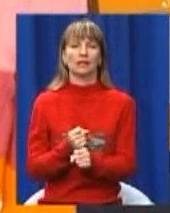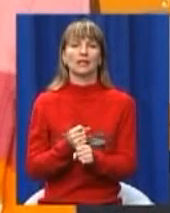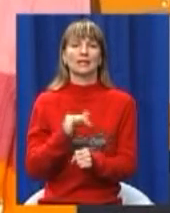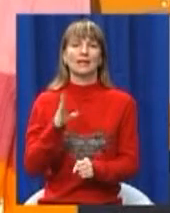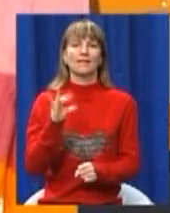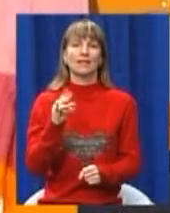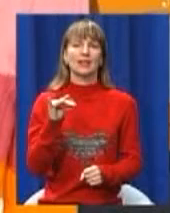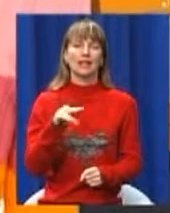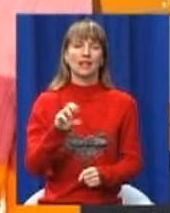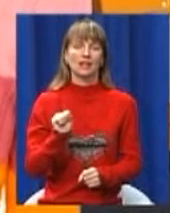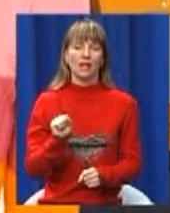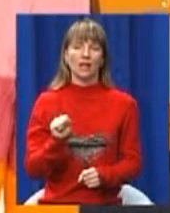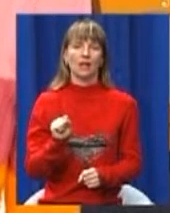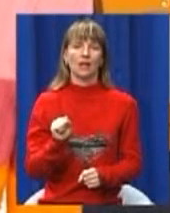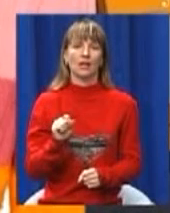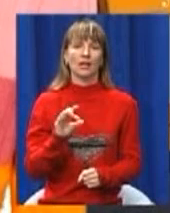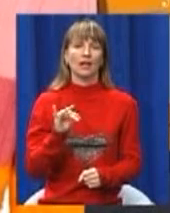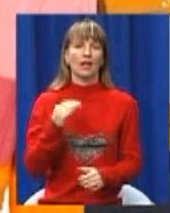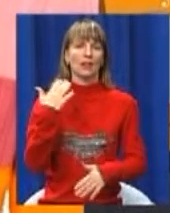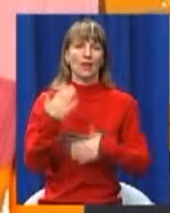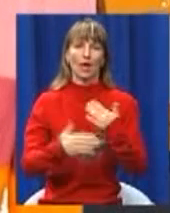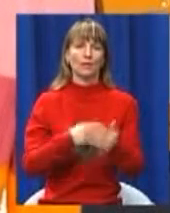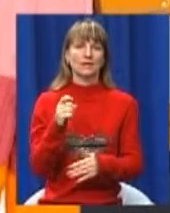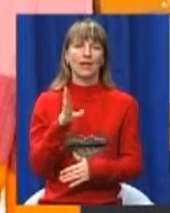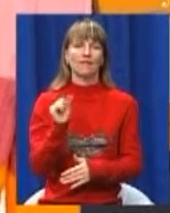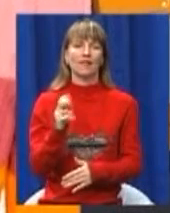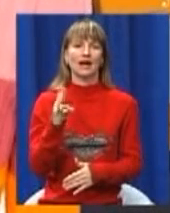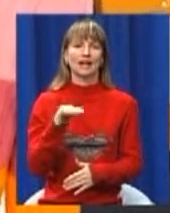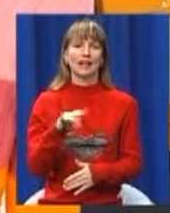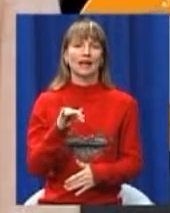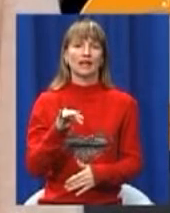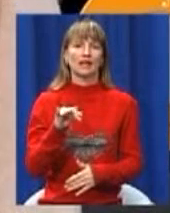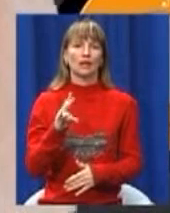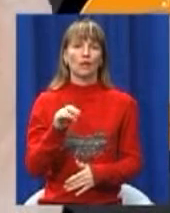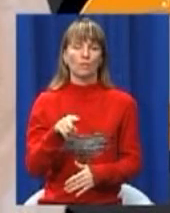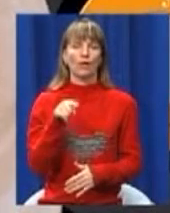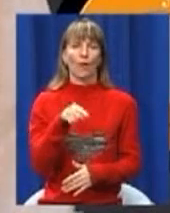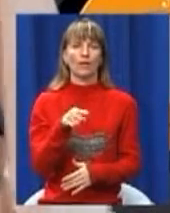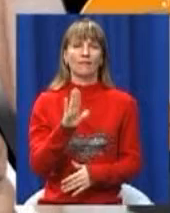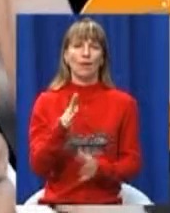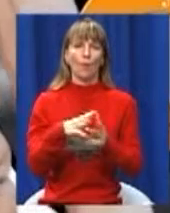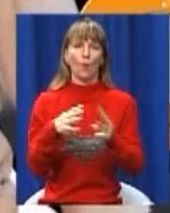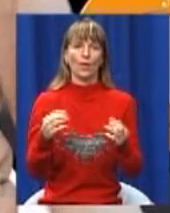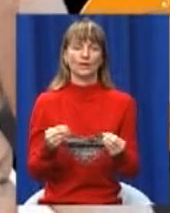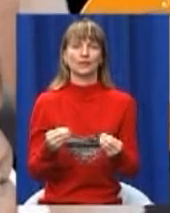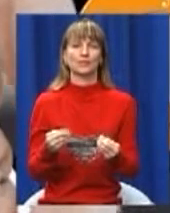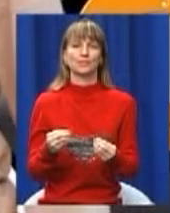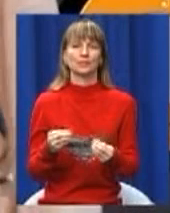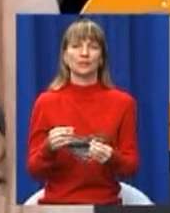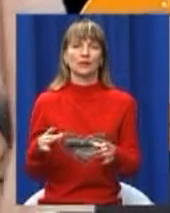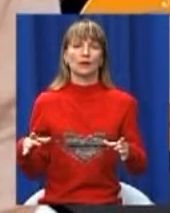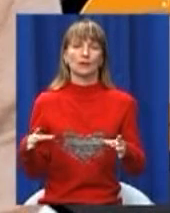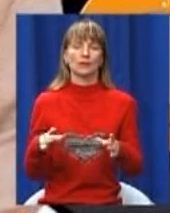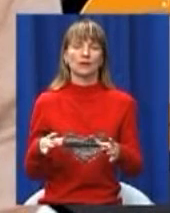винила, но не путайте с ванилином. Ванилин в булочках. Это такой диск, который